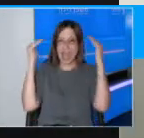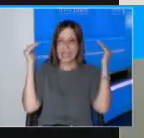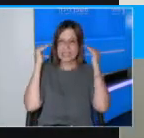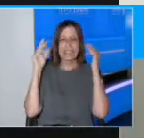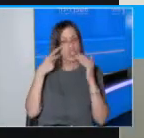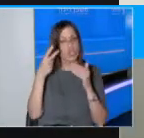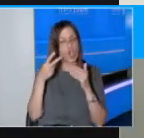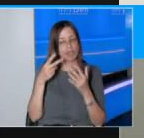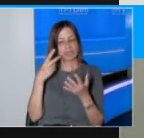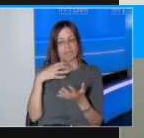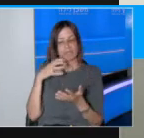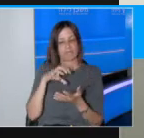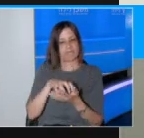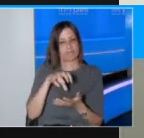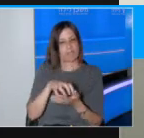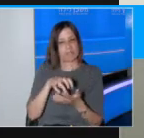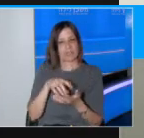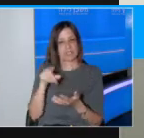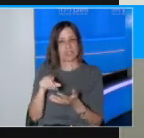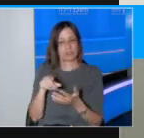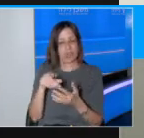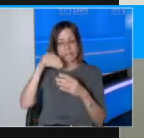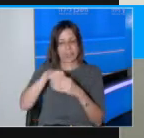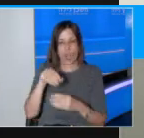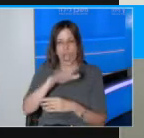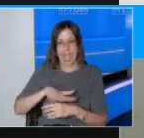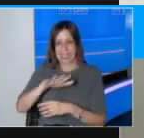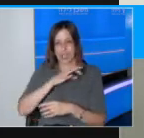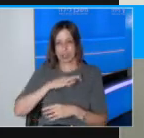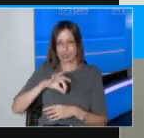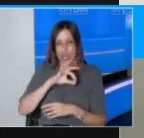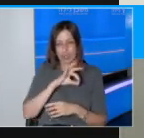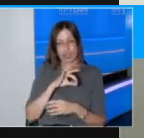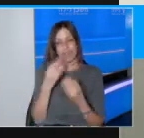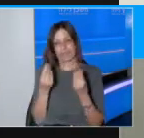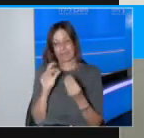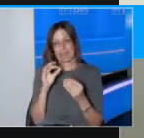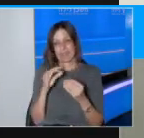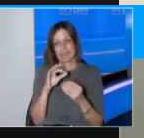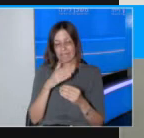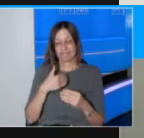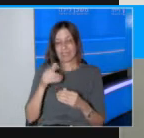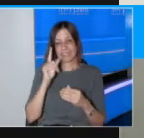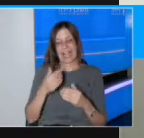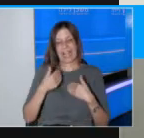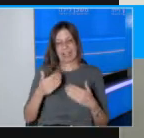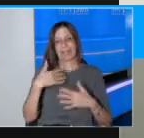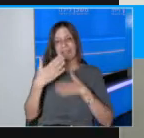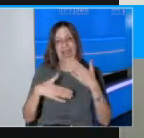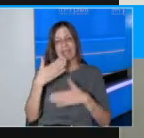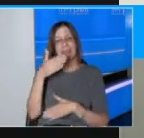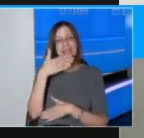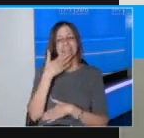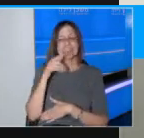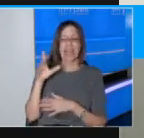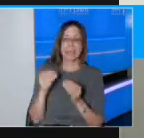מרכזי באזור הזה שלנו, אחת הדרכים להיות שחקן מרכזי באזור הזה שלנו, הוא לקדם תהליך מדיני בין ישראל לפלסטינים. ואם